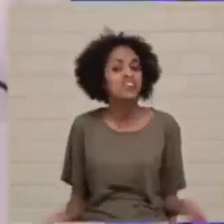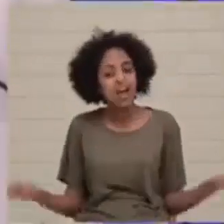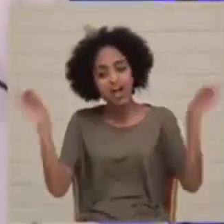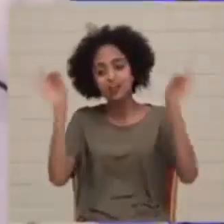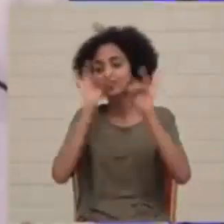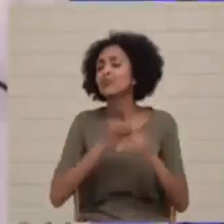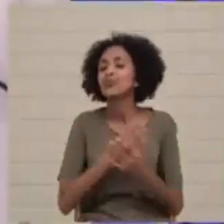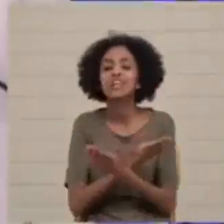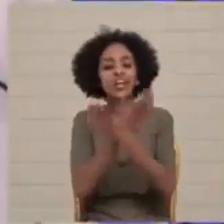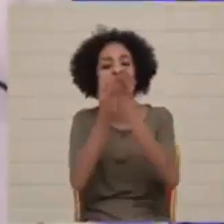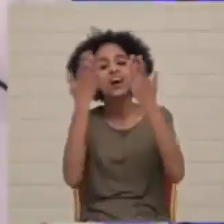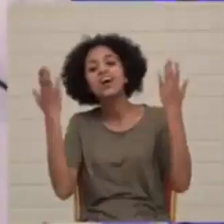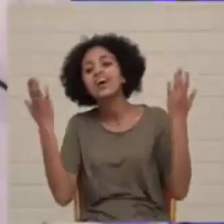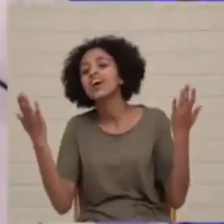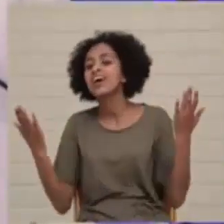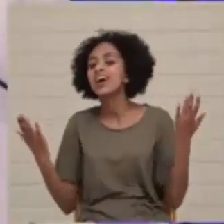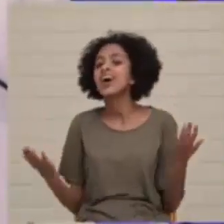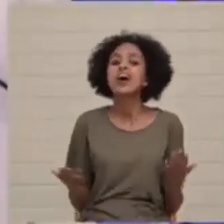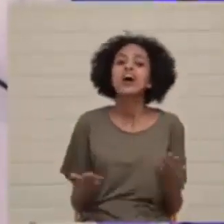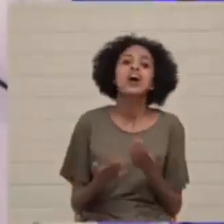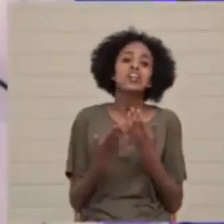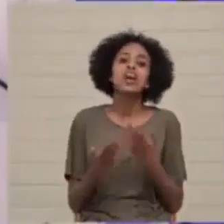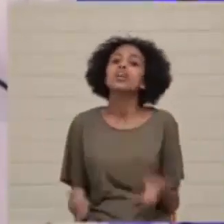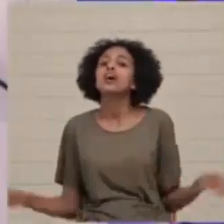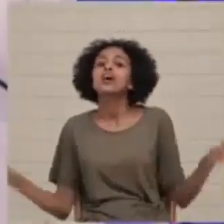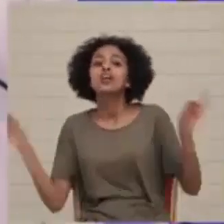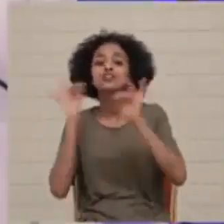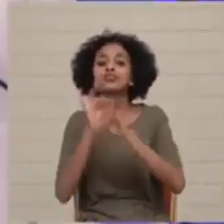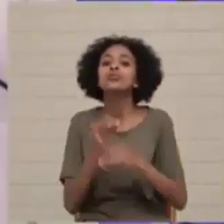ይነጋል ለሊቱ ይነጋል